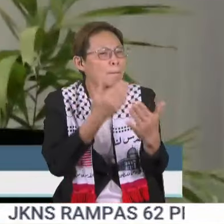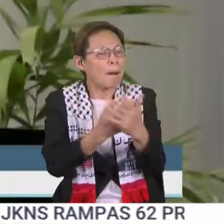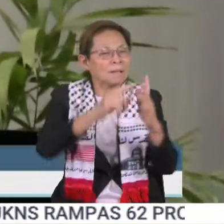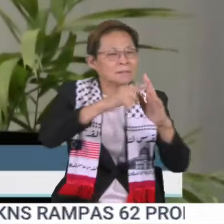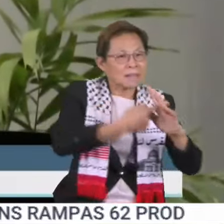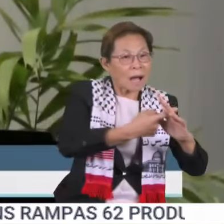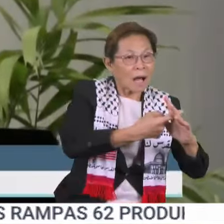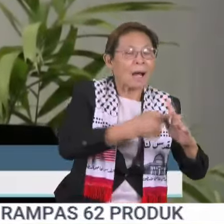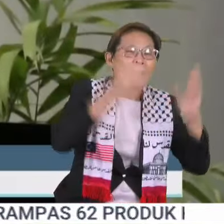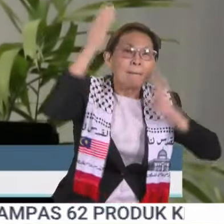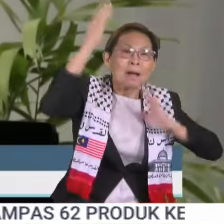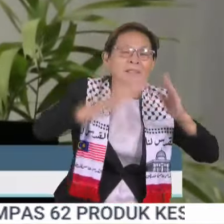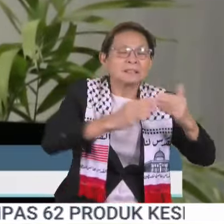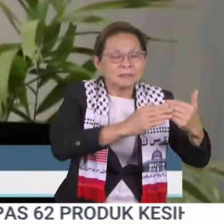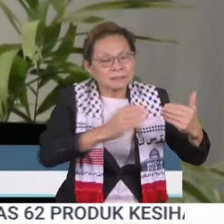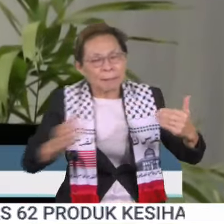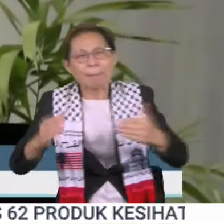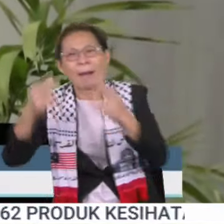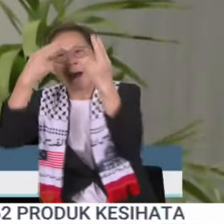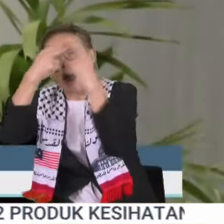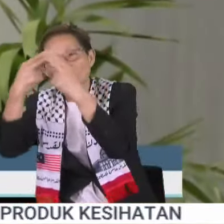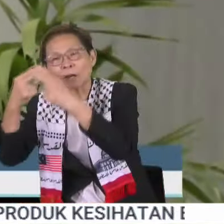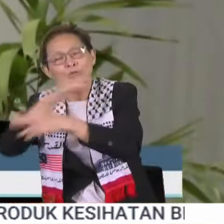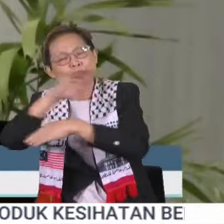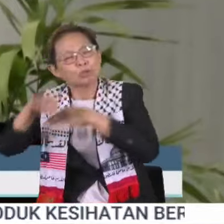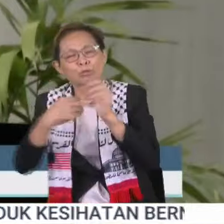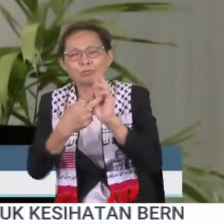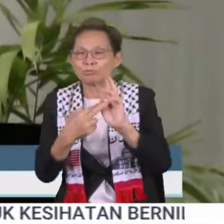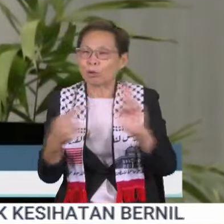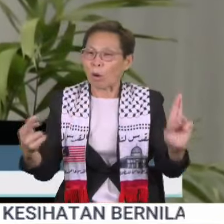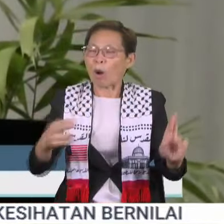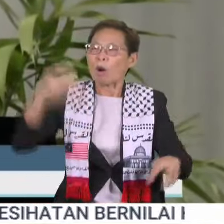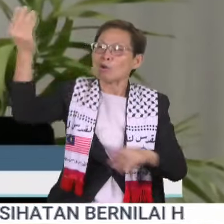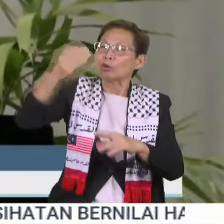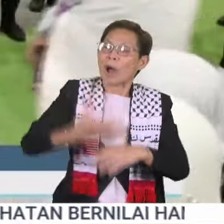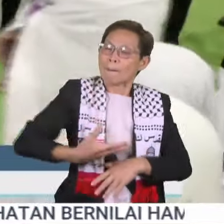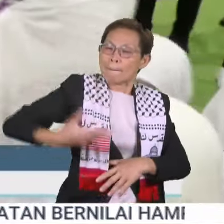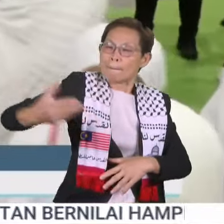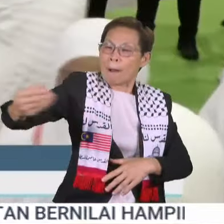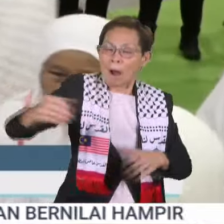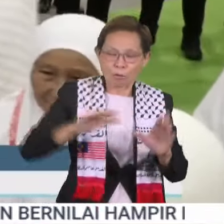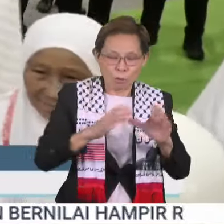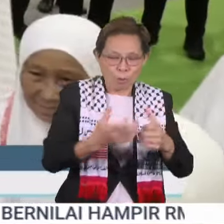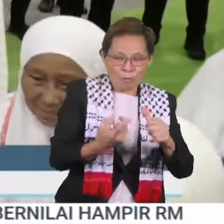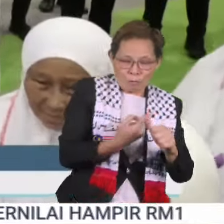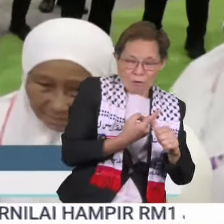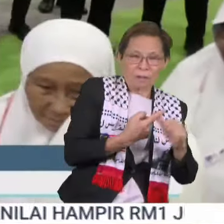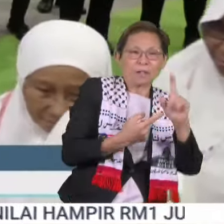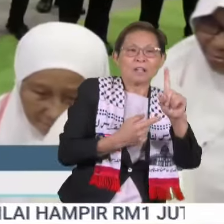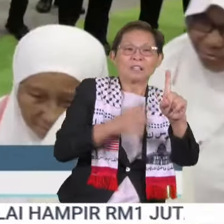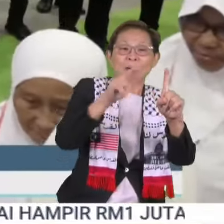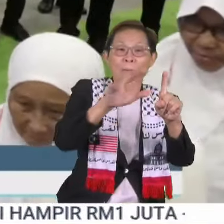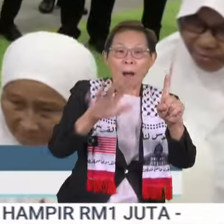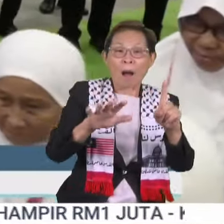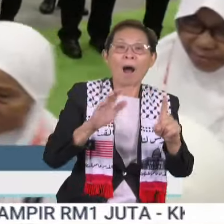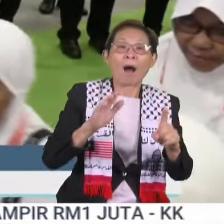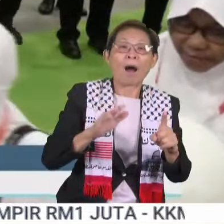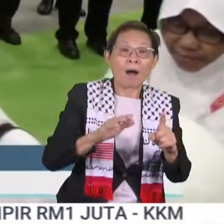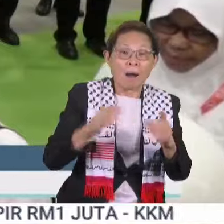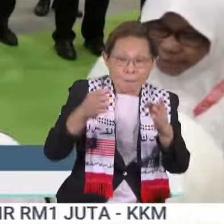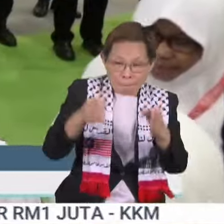air sehinggalah ke tanah suci. Tun Johar berucap meraihkan keberangkatan kumpulan pertama 134 bakal jemaah